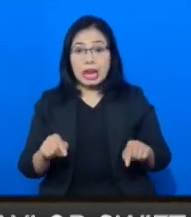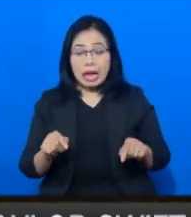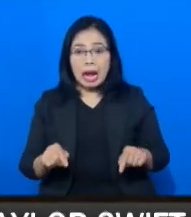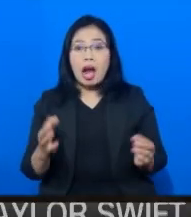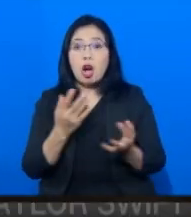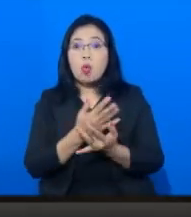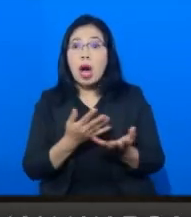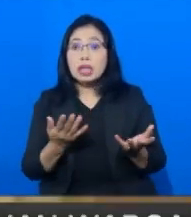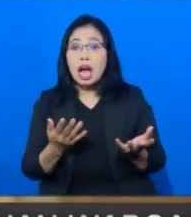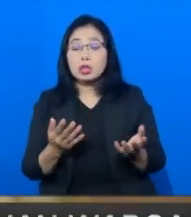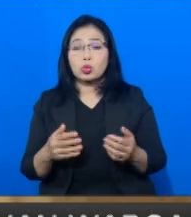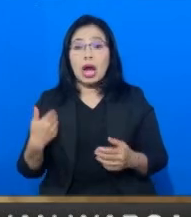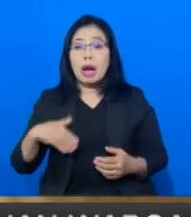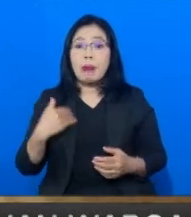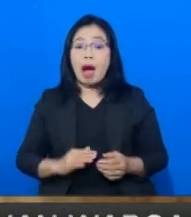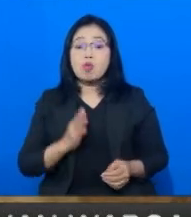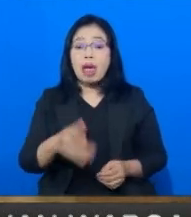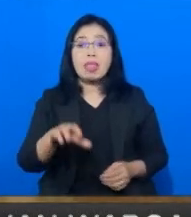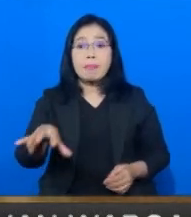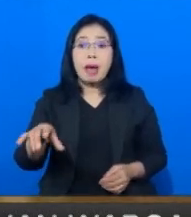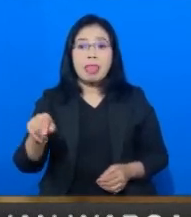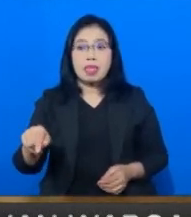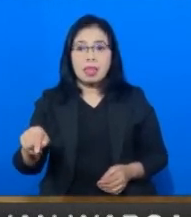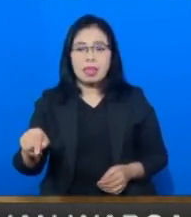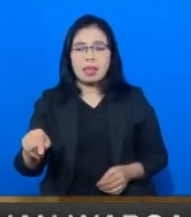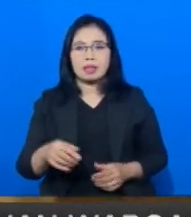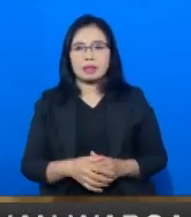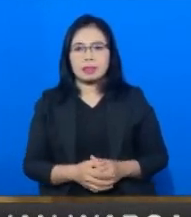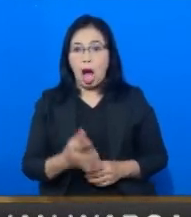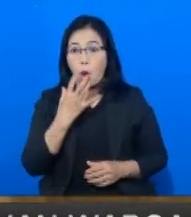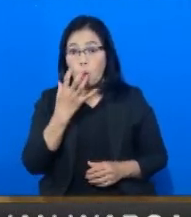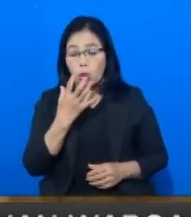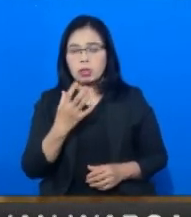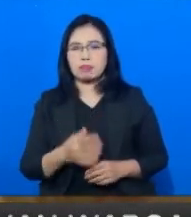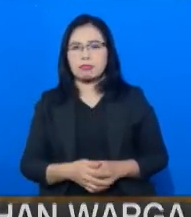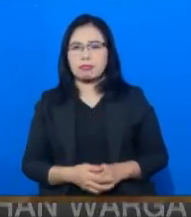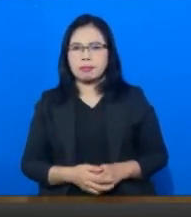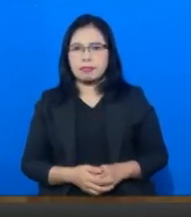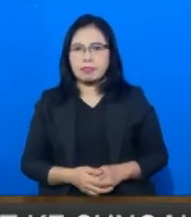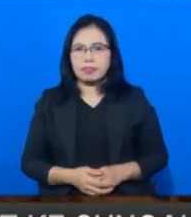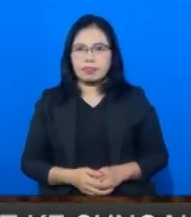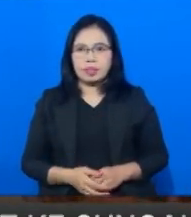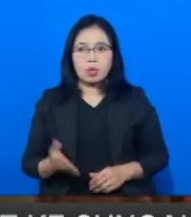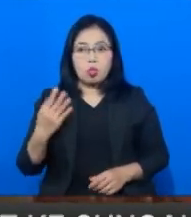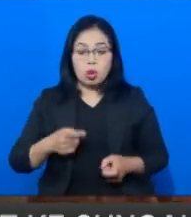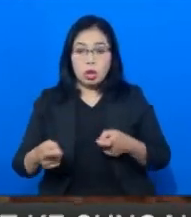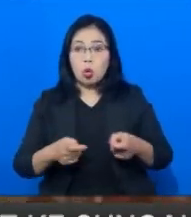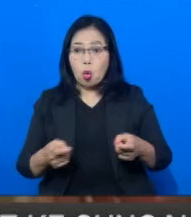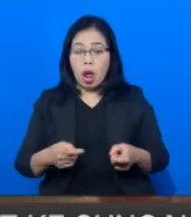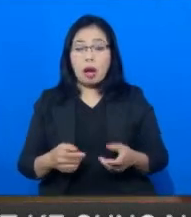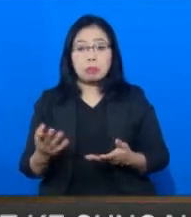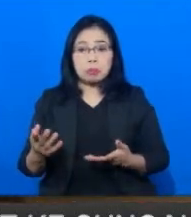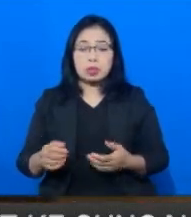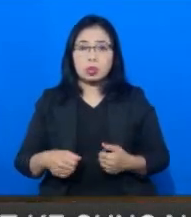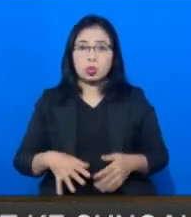beberapa waktu yang lalu. Bahkan tempat pemandian umum yang dikelola Pak Juli sejak 35 tahun yang lalu akan